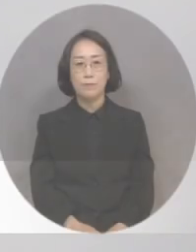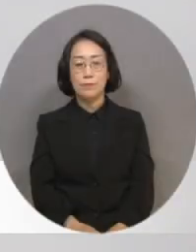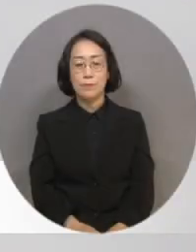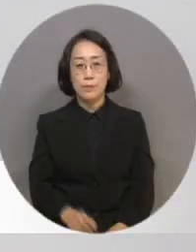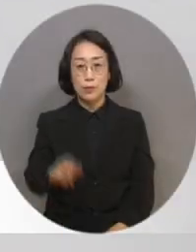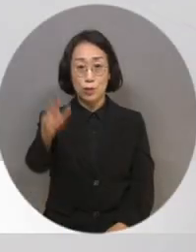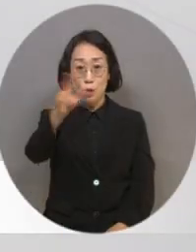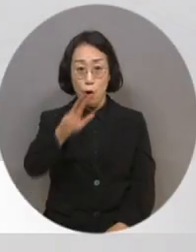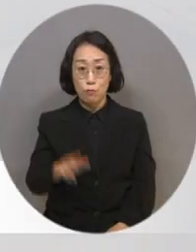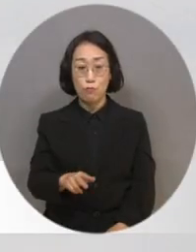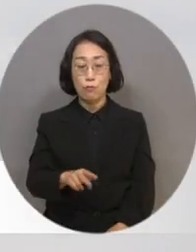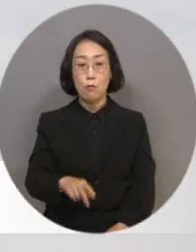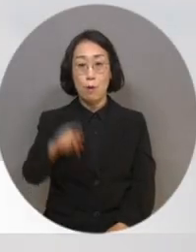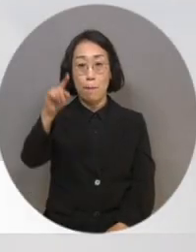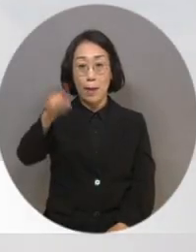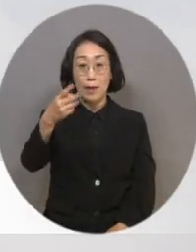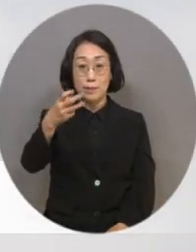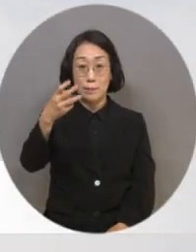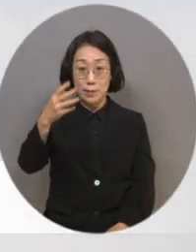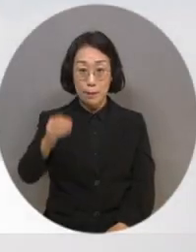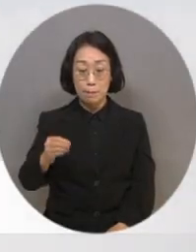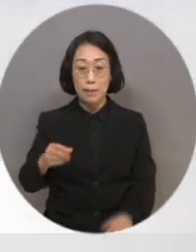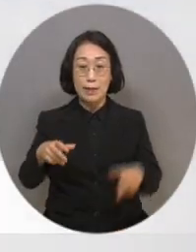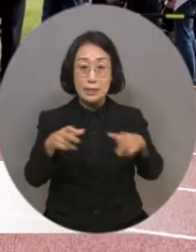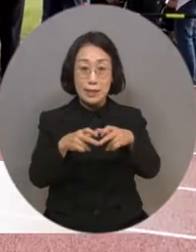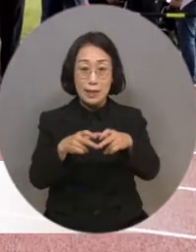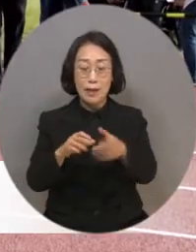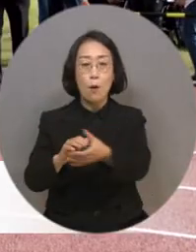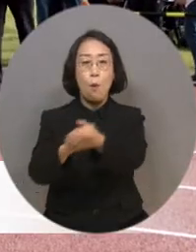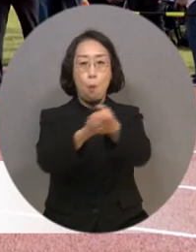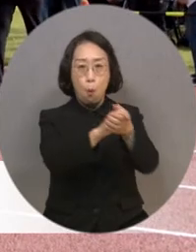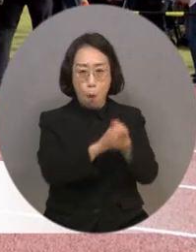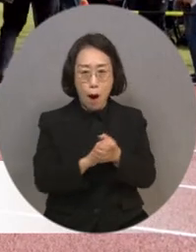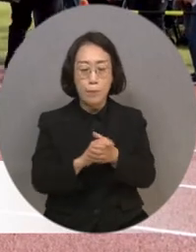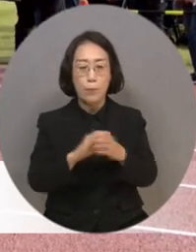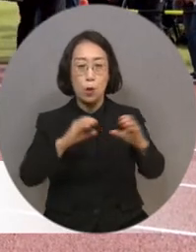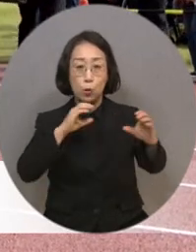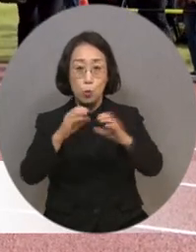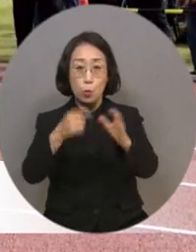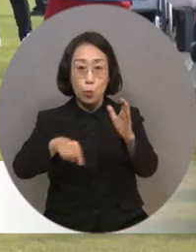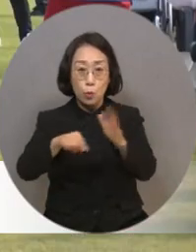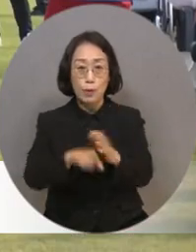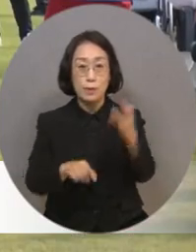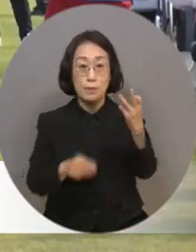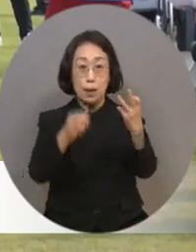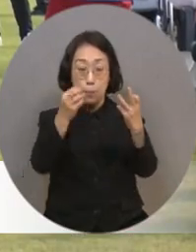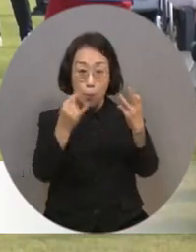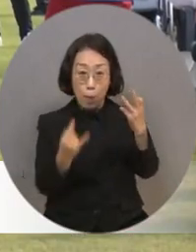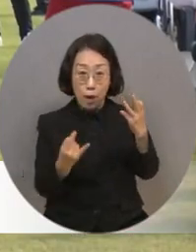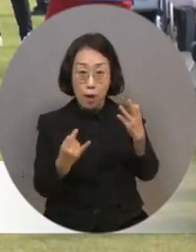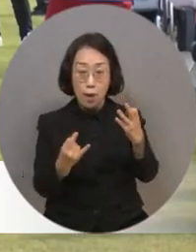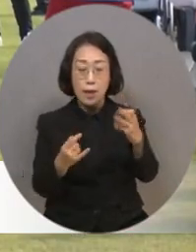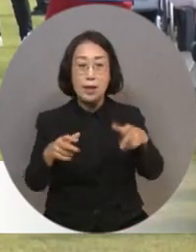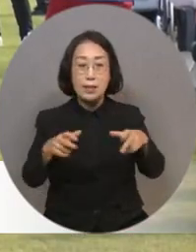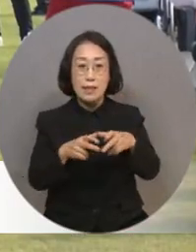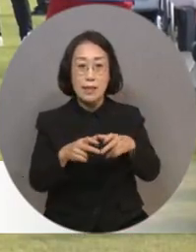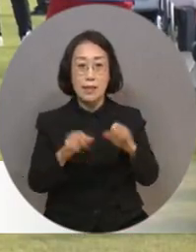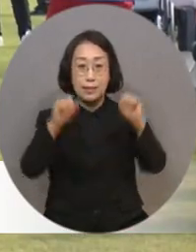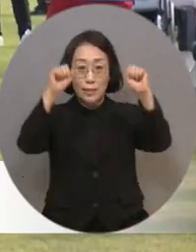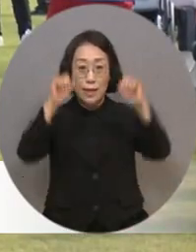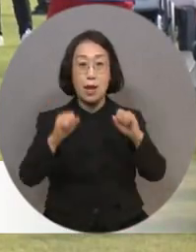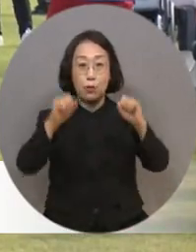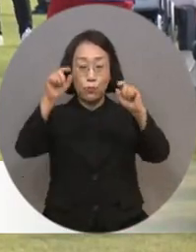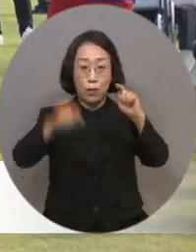전국 113만 지체장애인의 합과 단결, 소통을 위한 제13회 전국 지체장애인